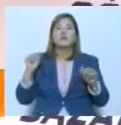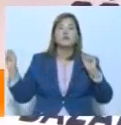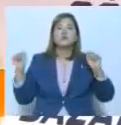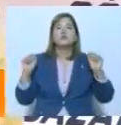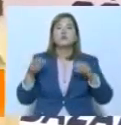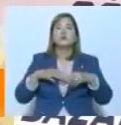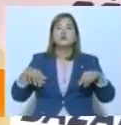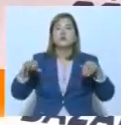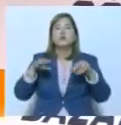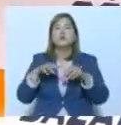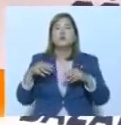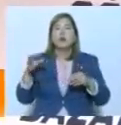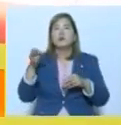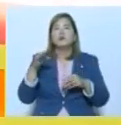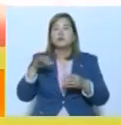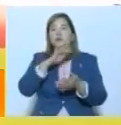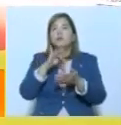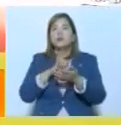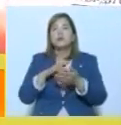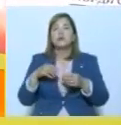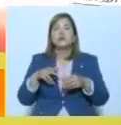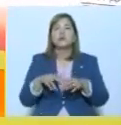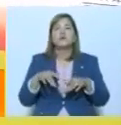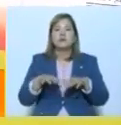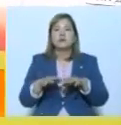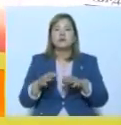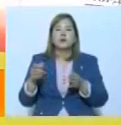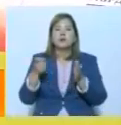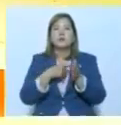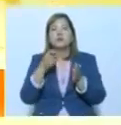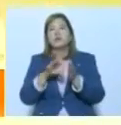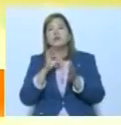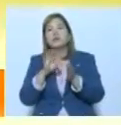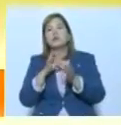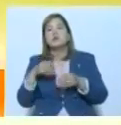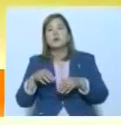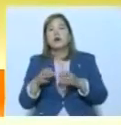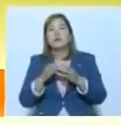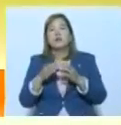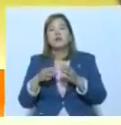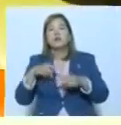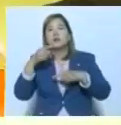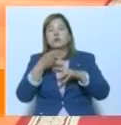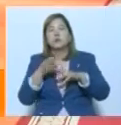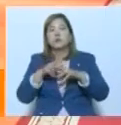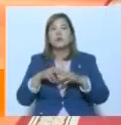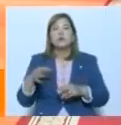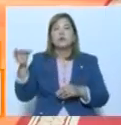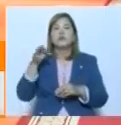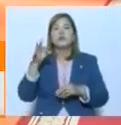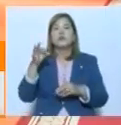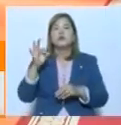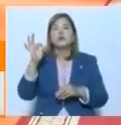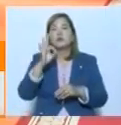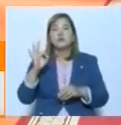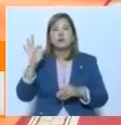залах, отдаленных от областного центра, а также формирование сборной области на чемпионат Казахстана, который состоится в октябре.